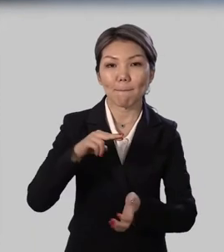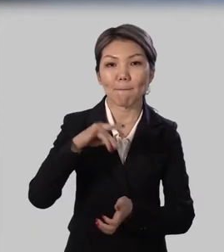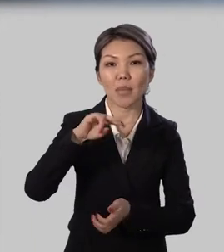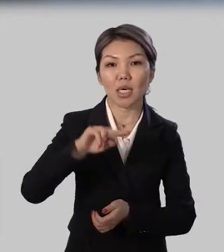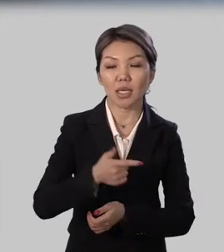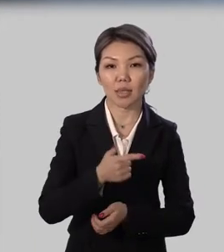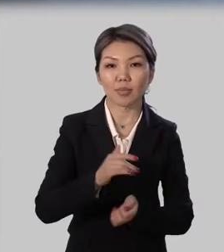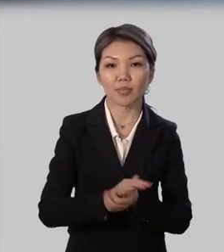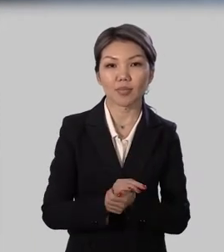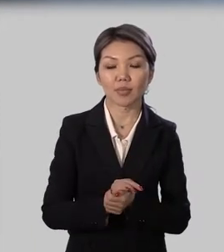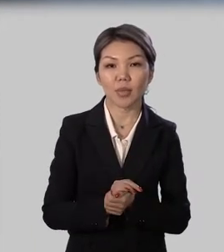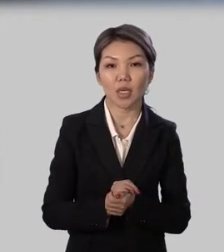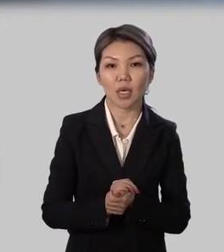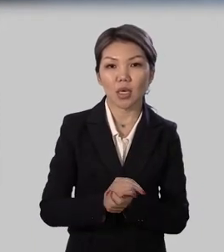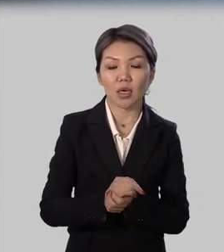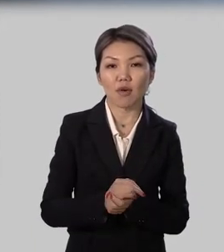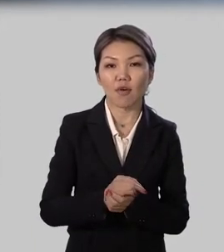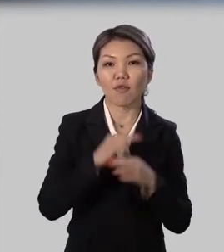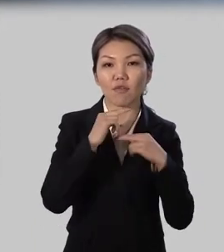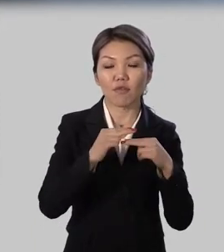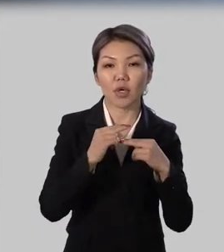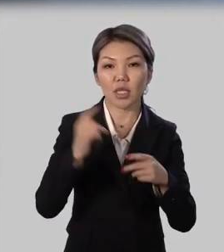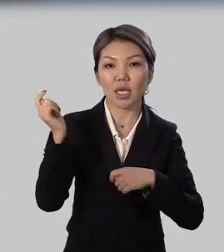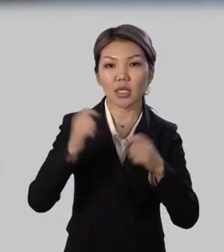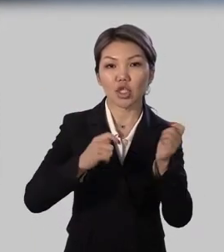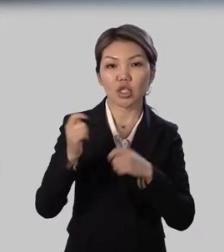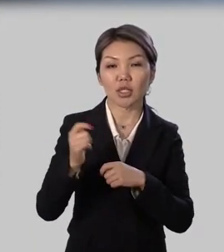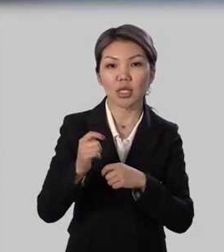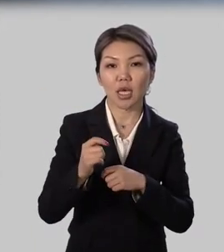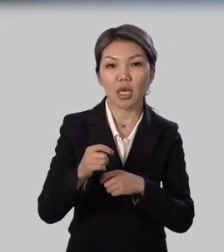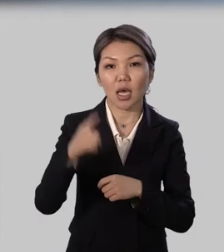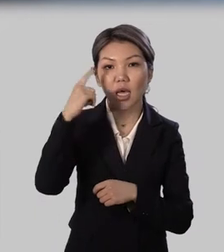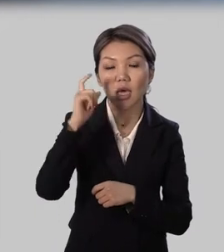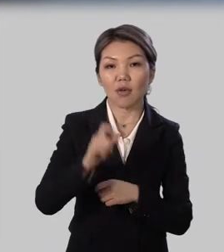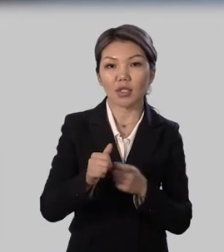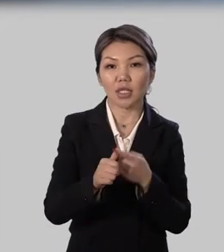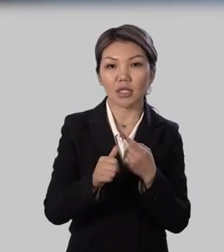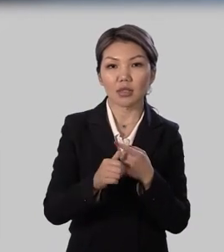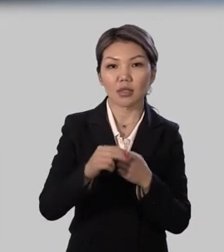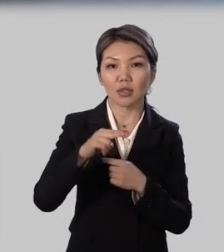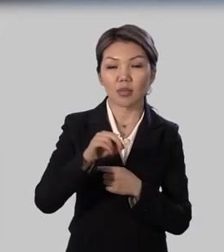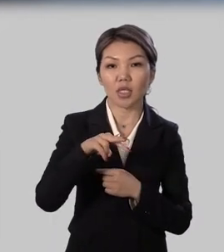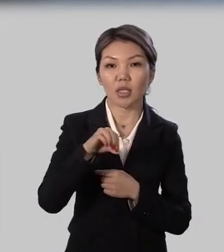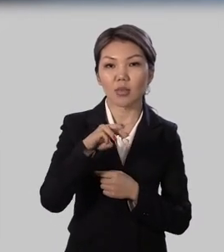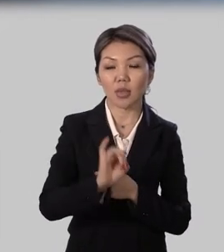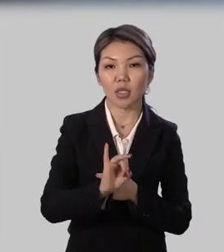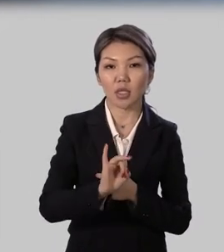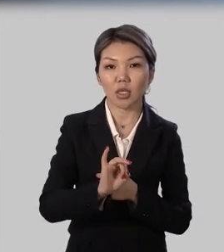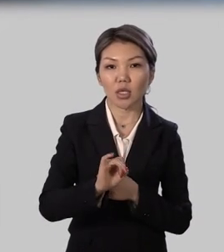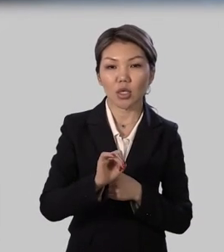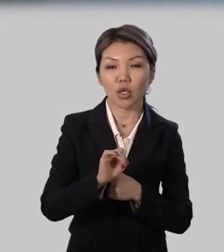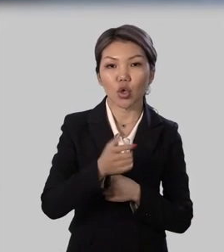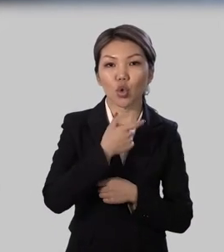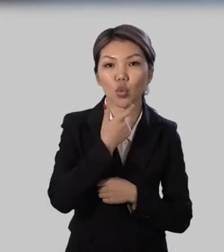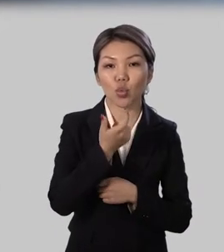задерживаем взгляд на дождинка автор называет их первыми любой мся золотыми нитями дождя а